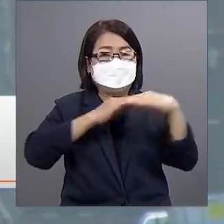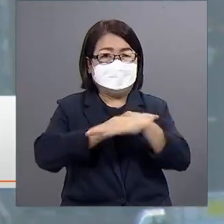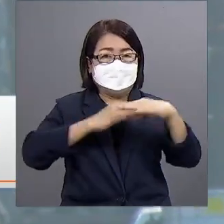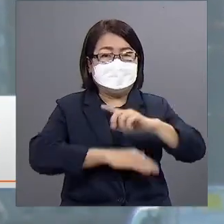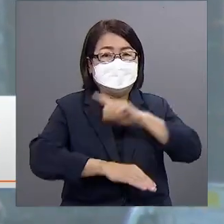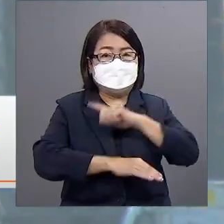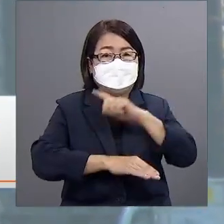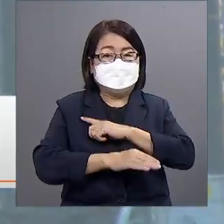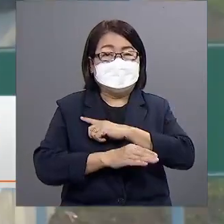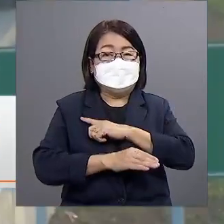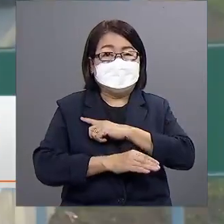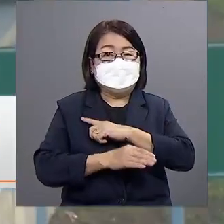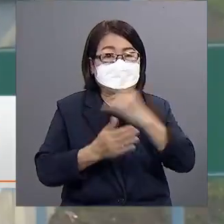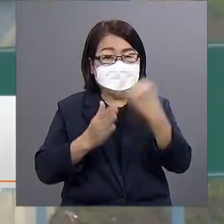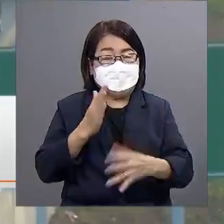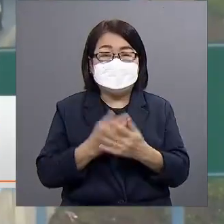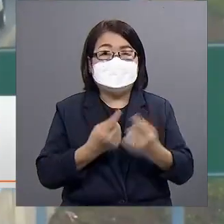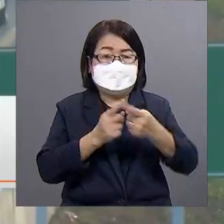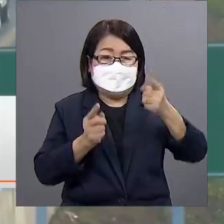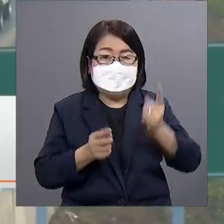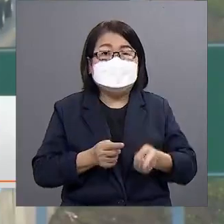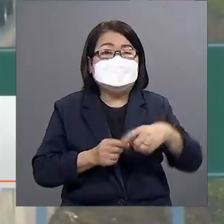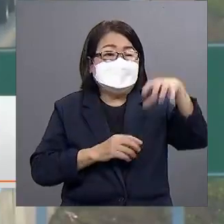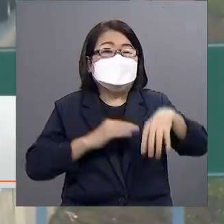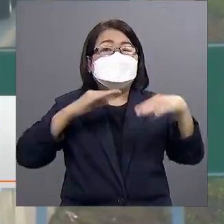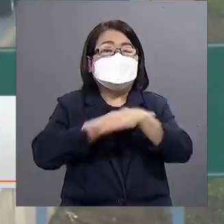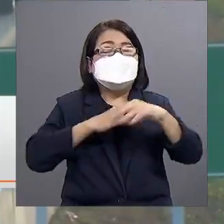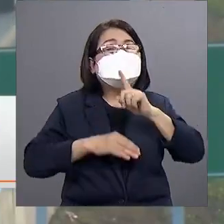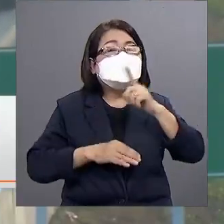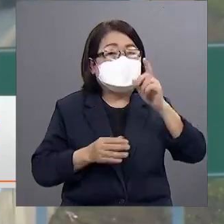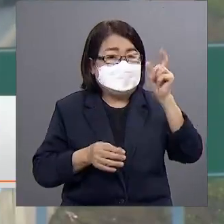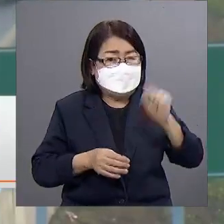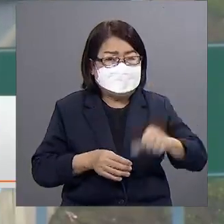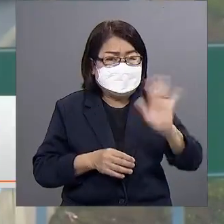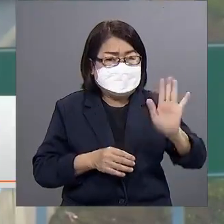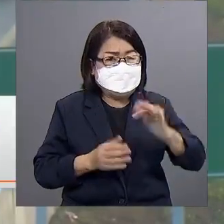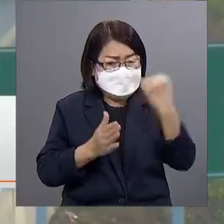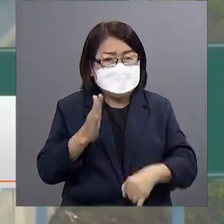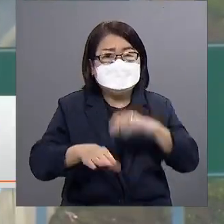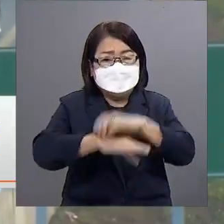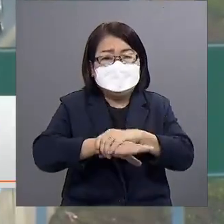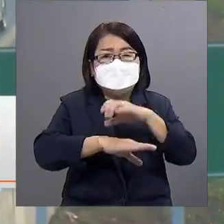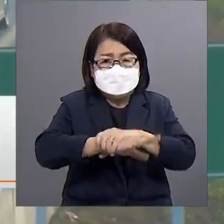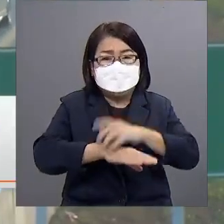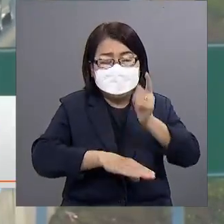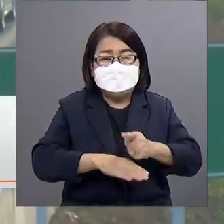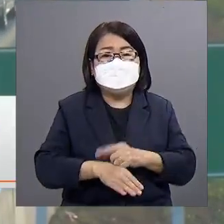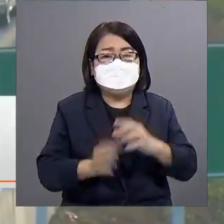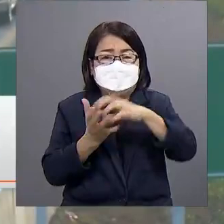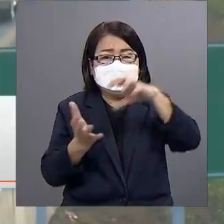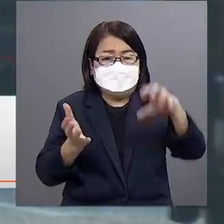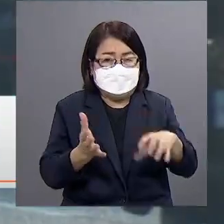ครับและการกระทำดังกล่าวมีความผิดตามกฎหมายนะครับ อันนี้คอนเฟิร์ม 100% นะครับเพราะว่าเจอกับใกล้ตัวคน